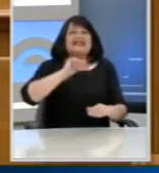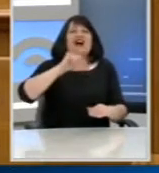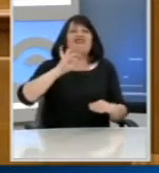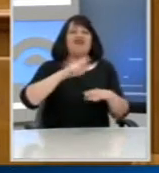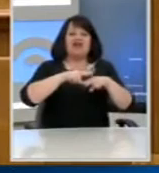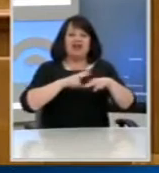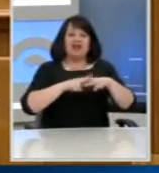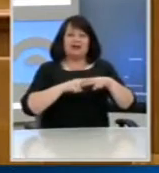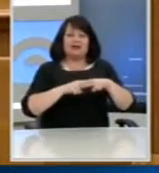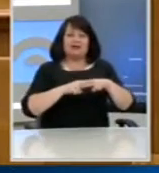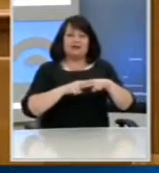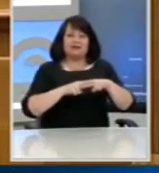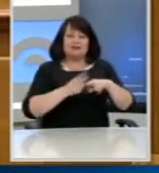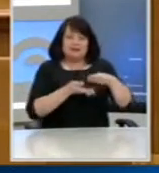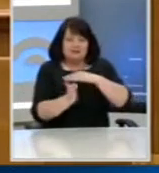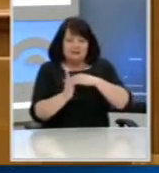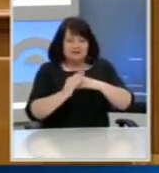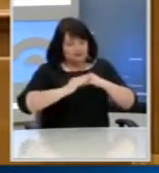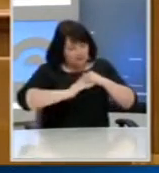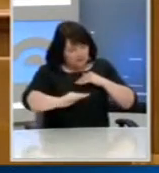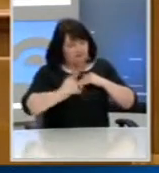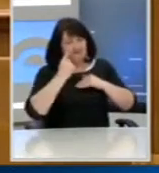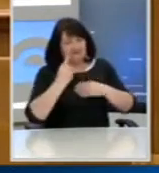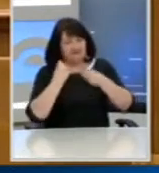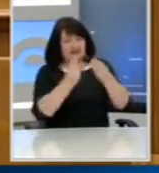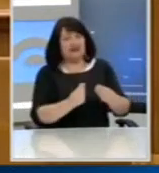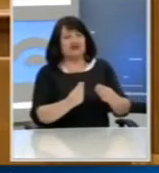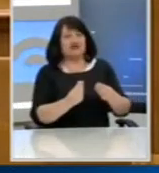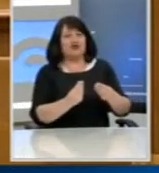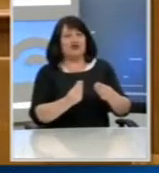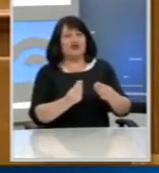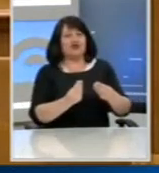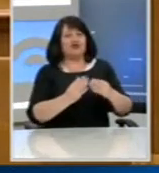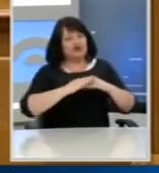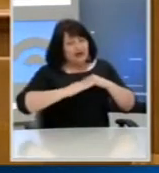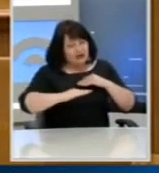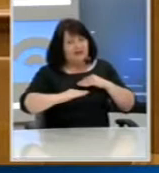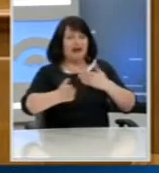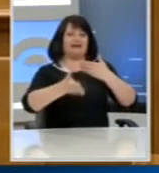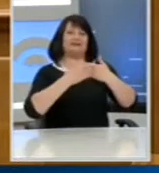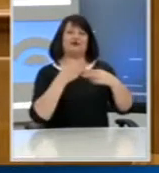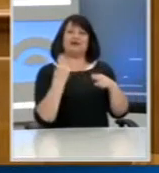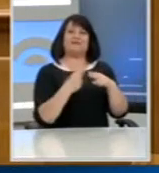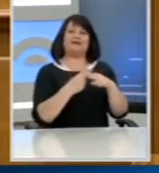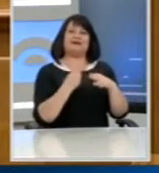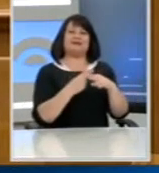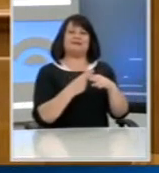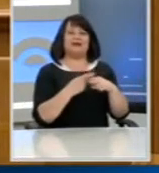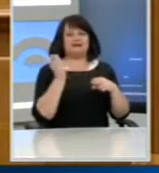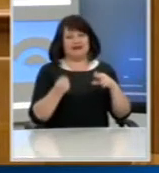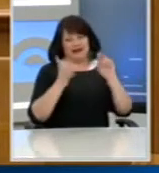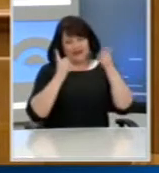κυλί με τη φωτογραφία του Σάφα το κάνετε και νέο θηρεό στο κόμμα σας. Και αυτά τα λέω γιατί ακριβώς από αυτά τα